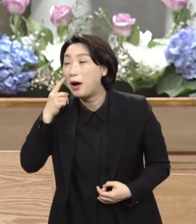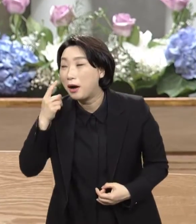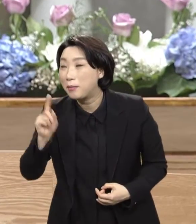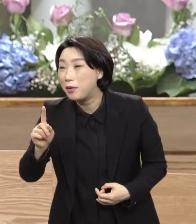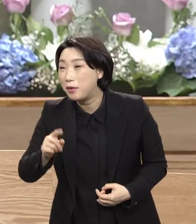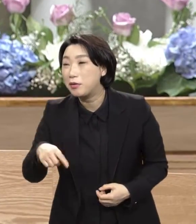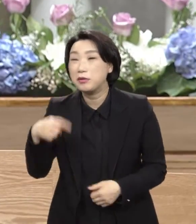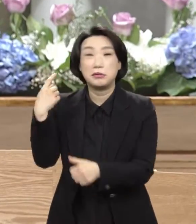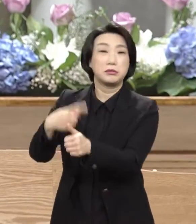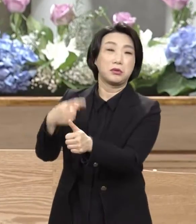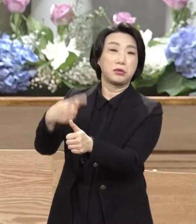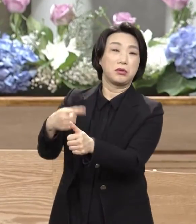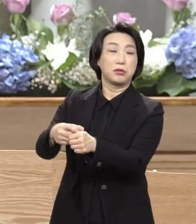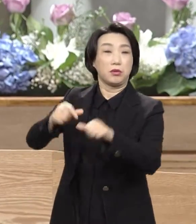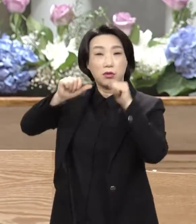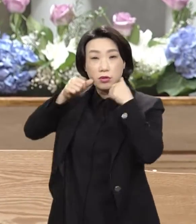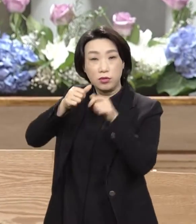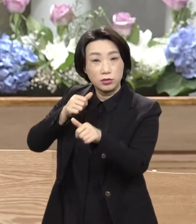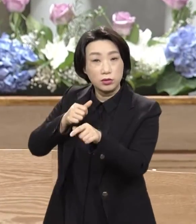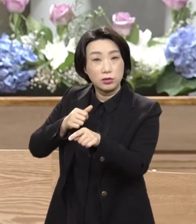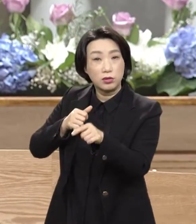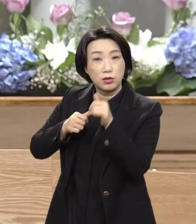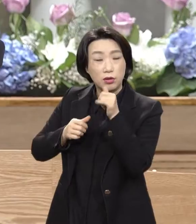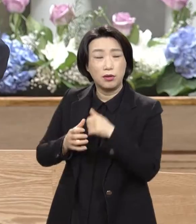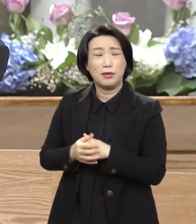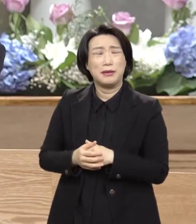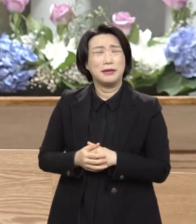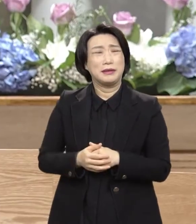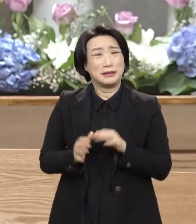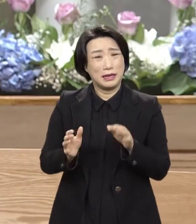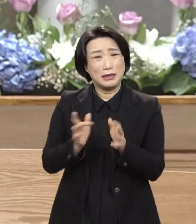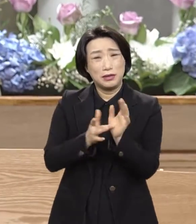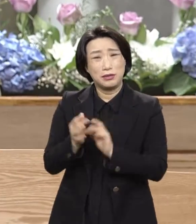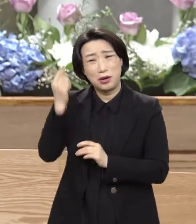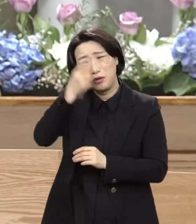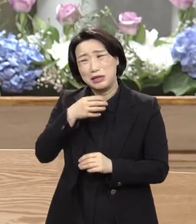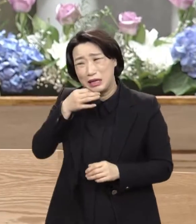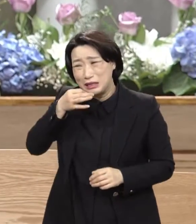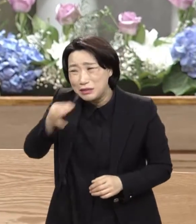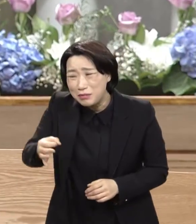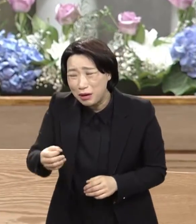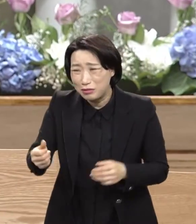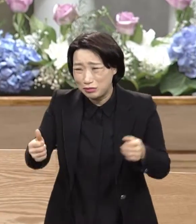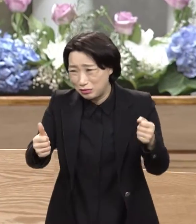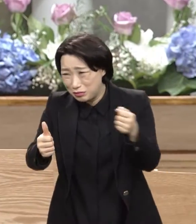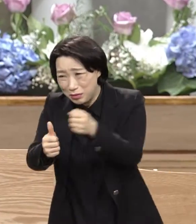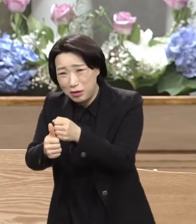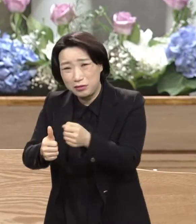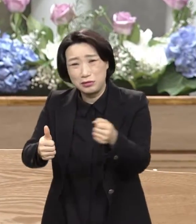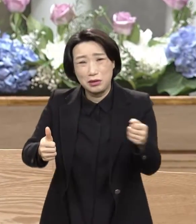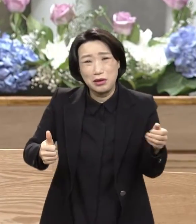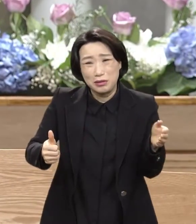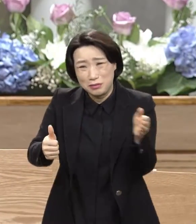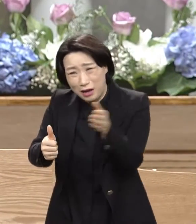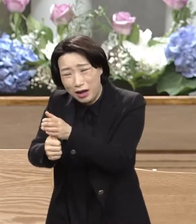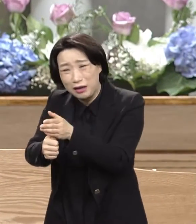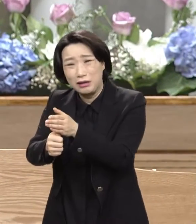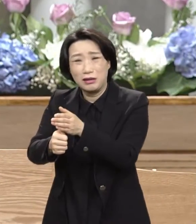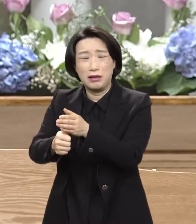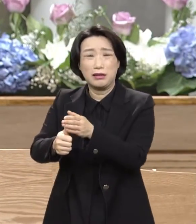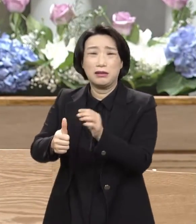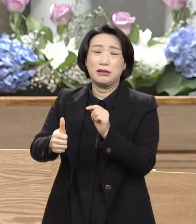하고 조롱하는 자, 침 뱉고 주먹으로 치고